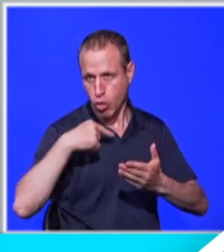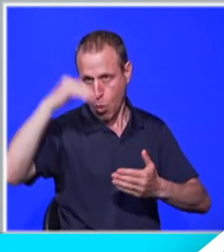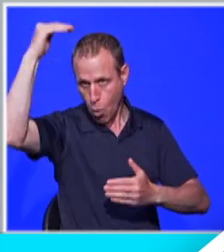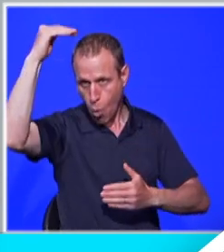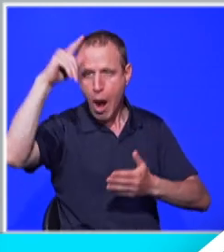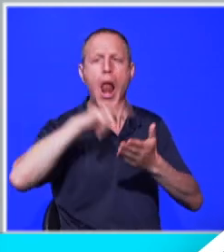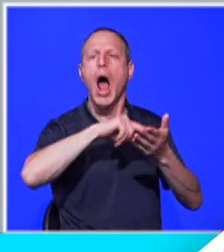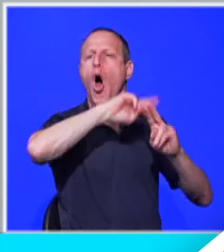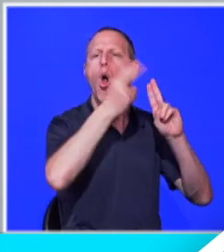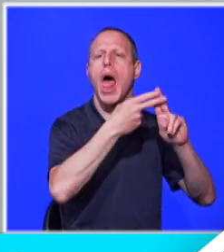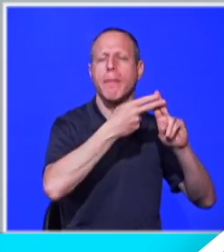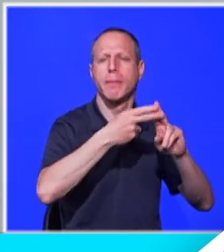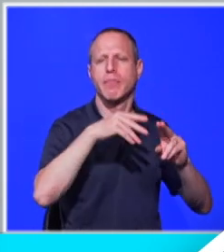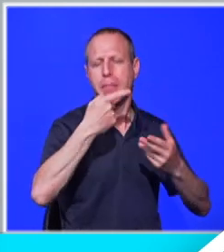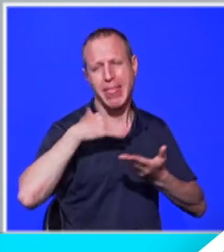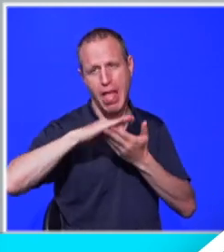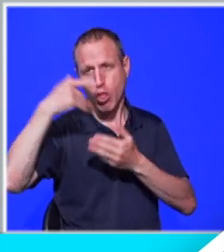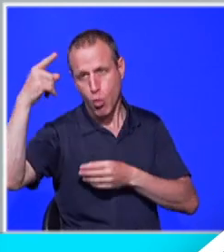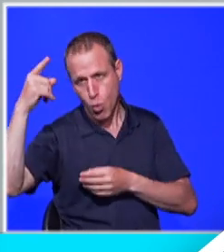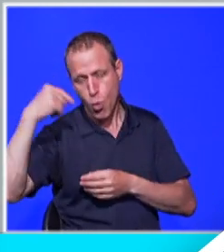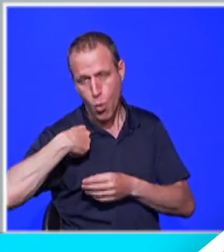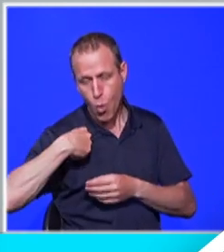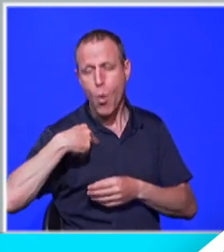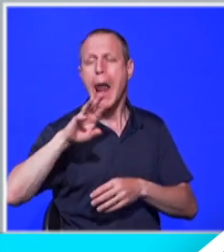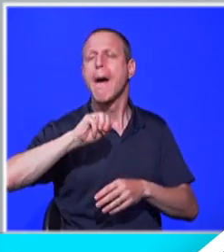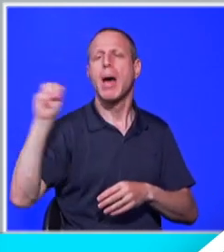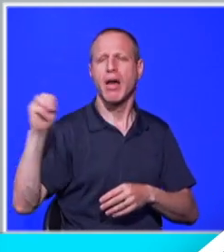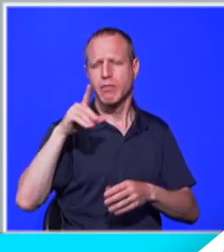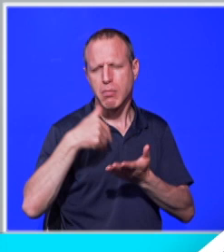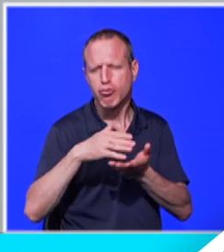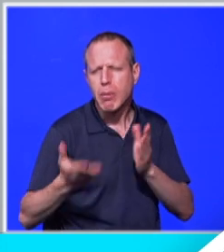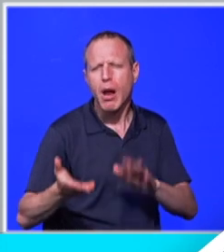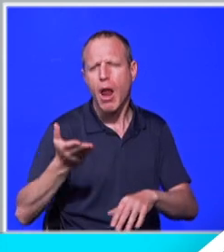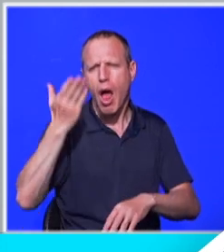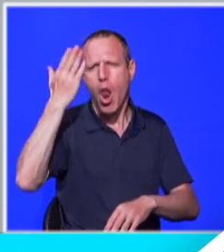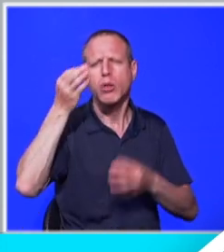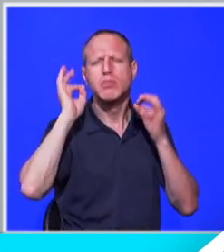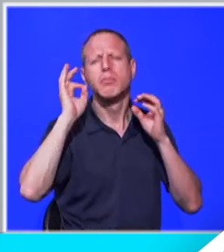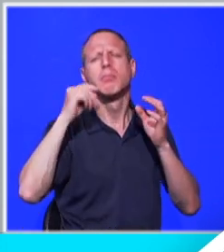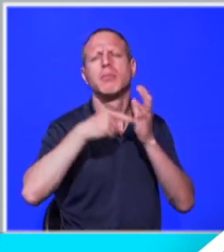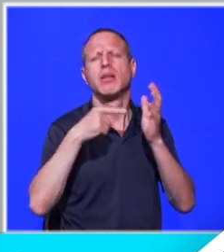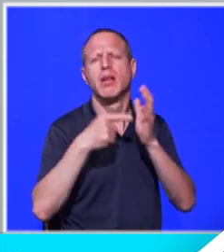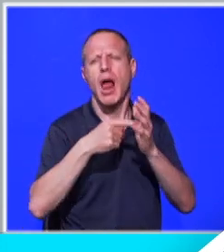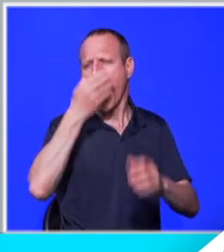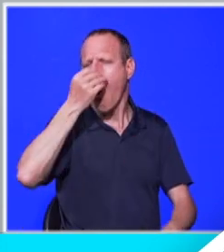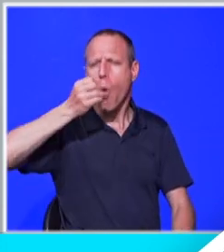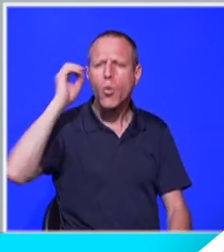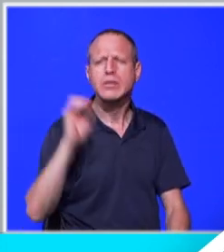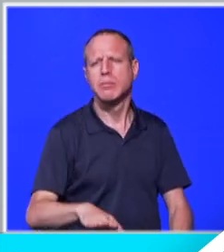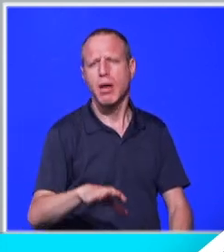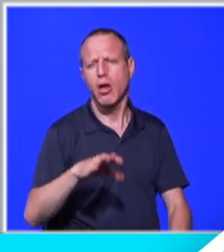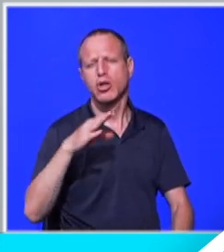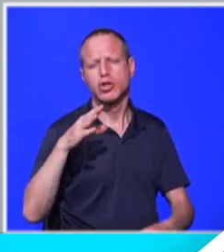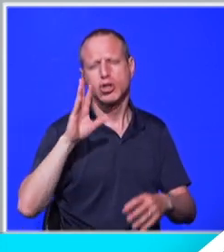לבינו לבין המערב, והם ממשיכים לעלות. הם ממשיכים לעלות בעיקר על רקע החוצפה